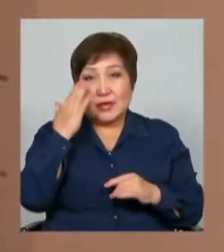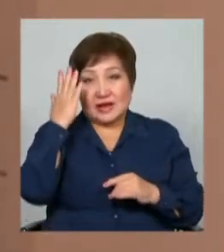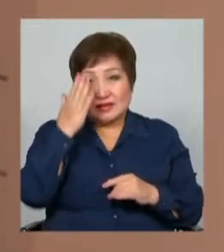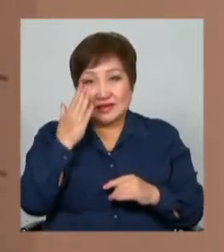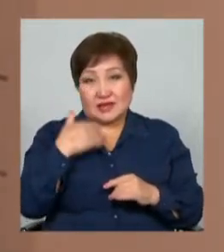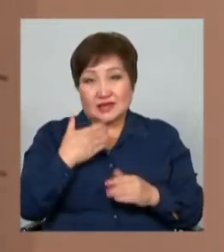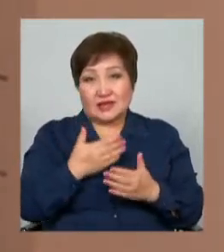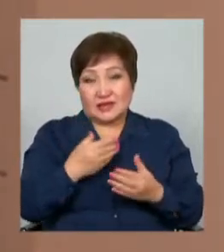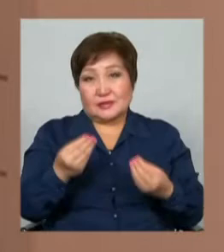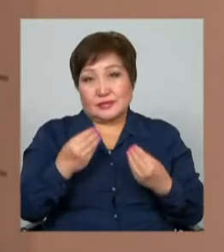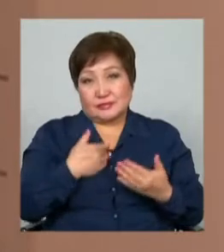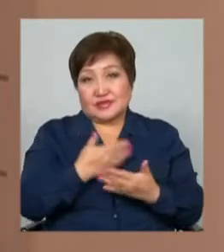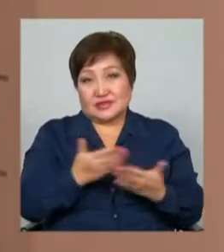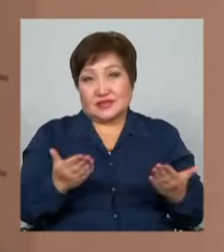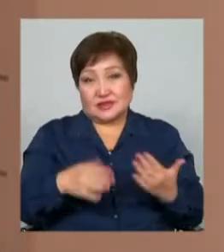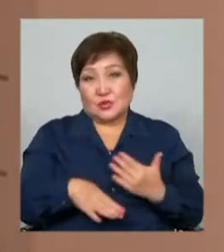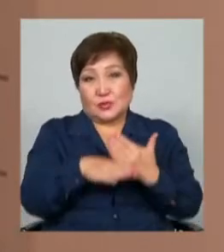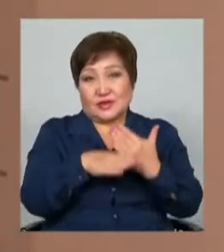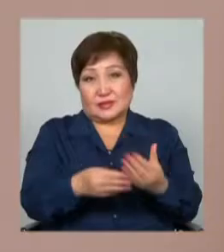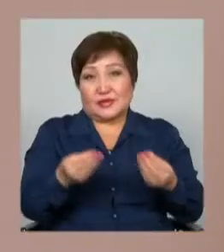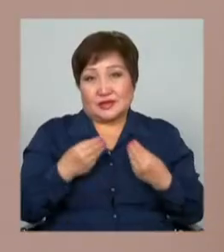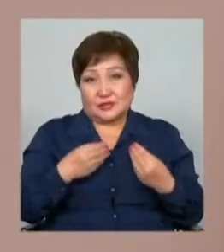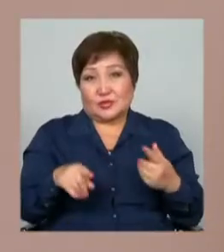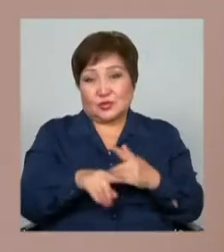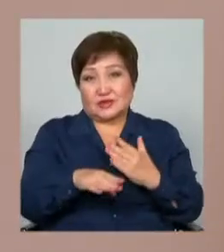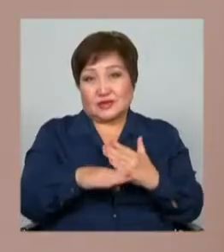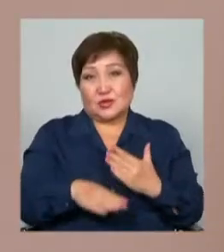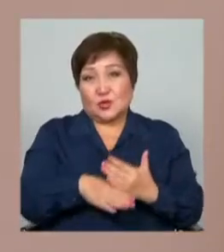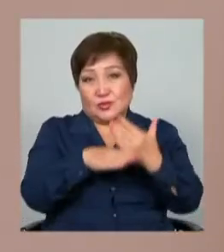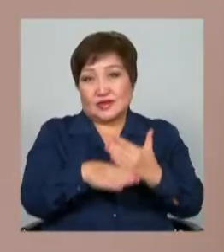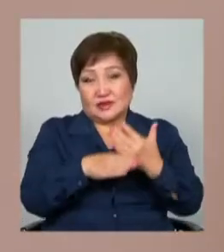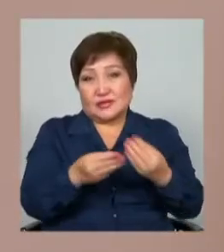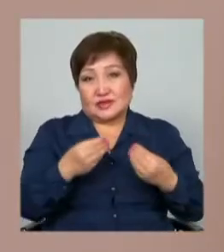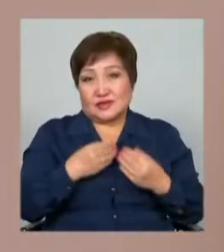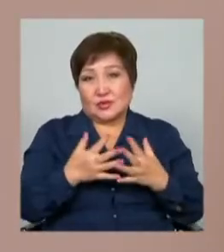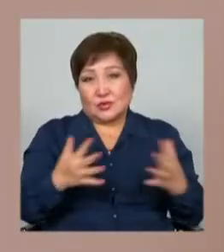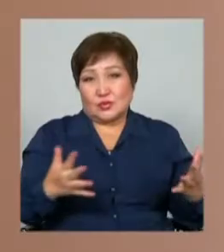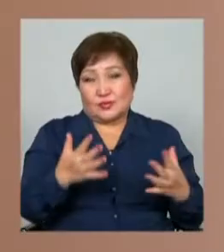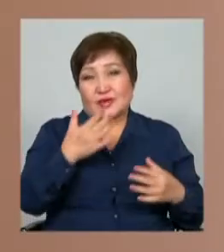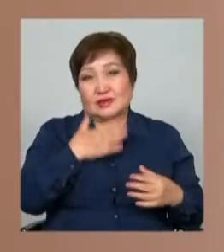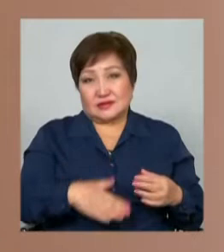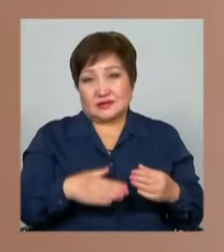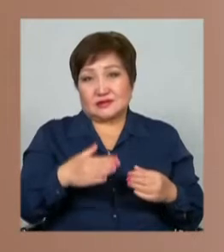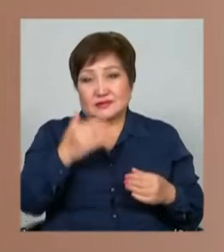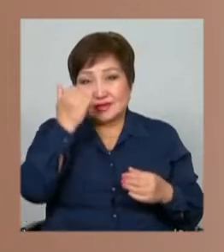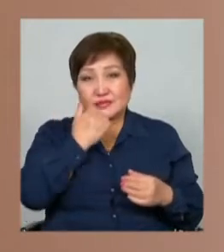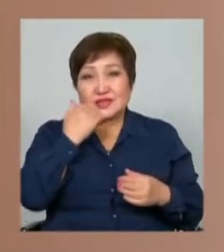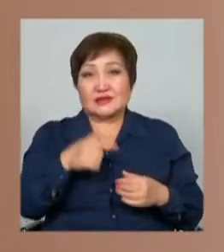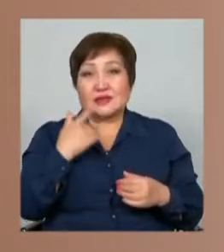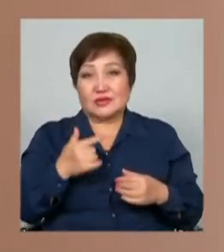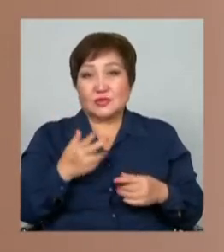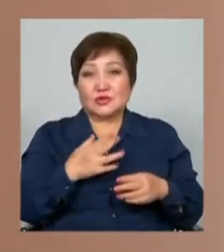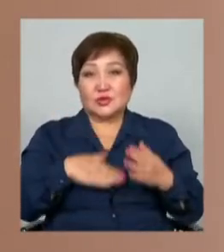бізге көмек беріп, осындай қол ұшын бергеніне көп алғыс айтамын. Осы қуаныштың бәрі осы